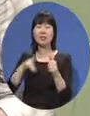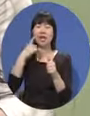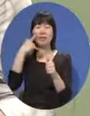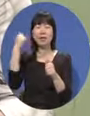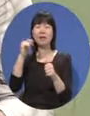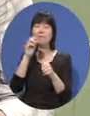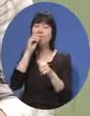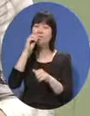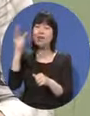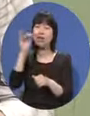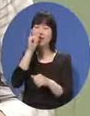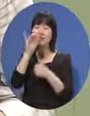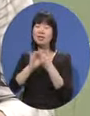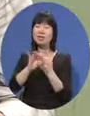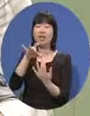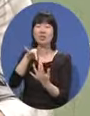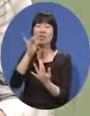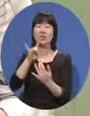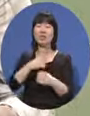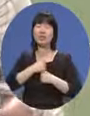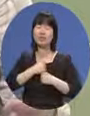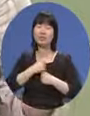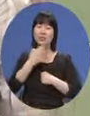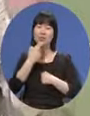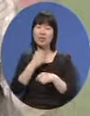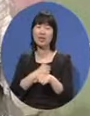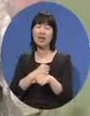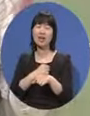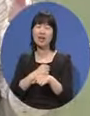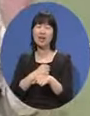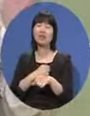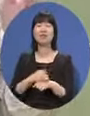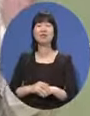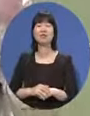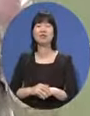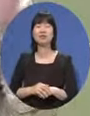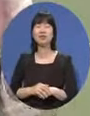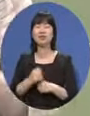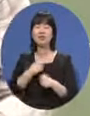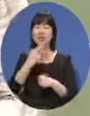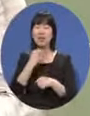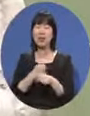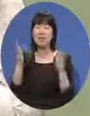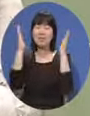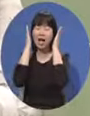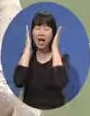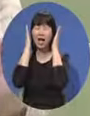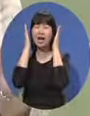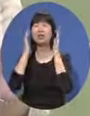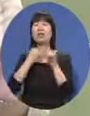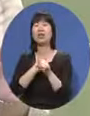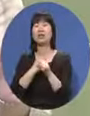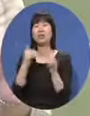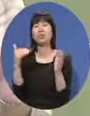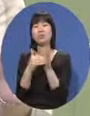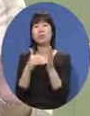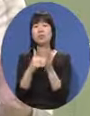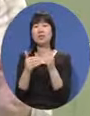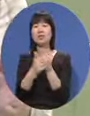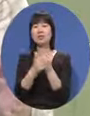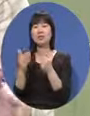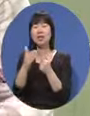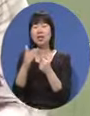아빠가 입을 딱 열면 선택적 부주의 선택적 $1 중 해요 무지해서 딱 마 그래 아이의 아이의 이렇게 아라 버리거든요